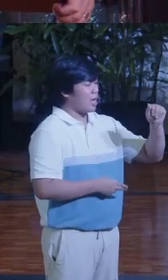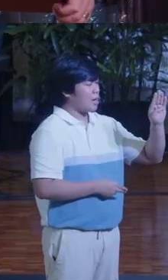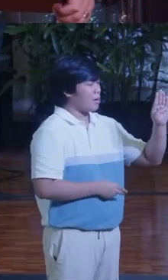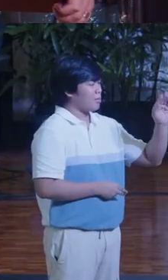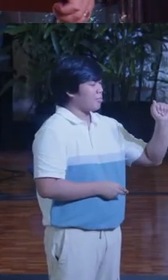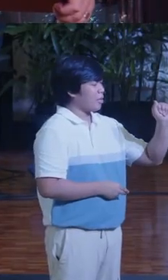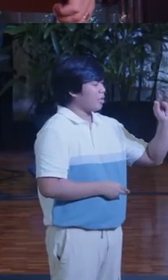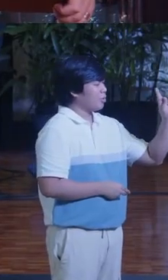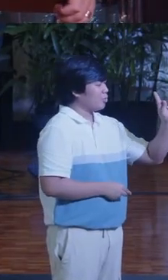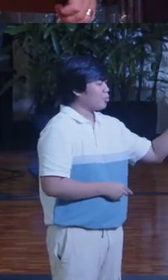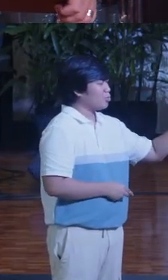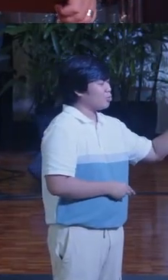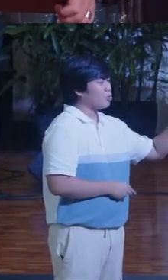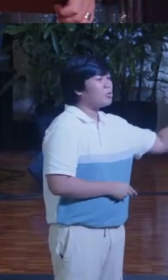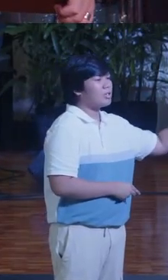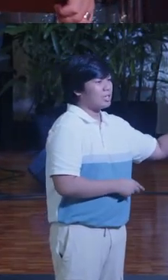no?